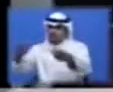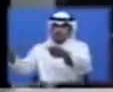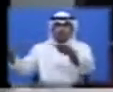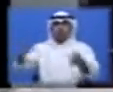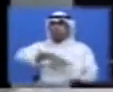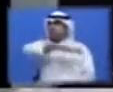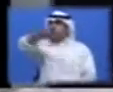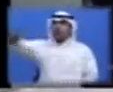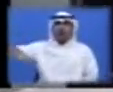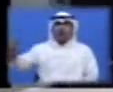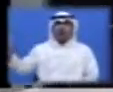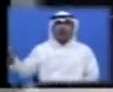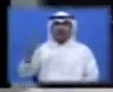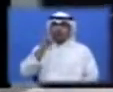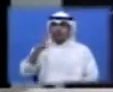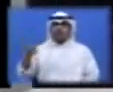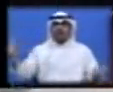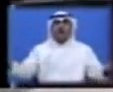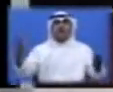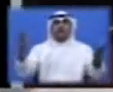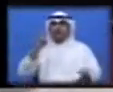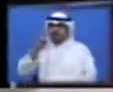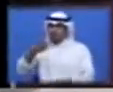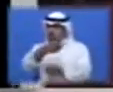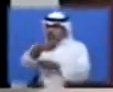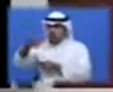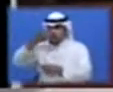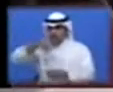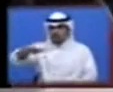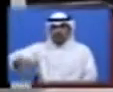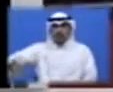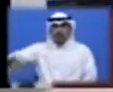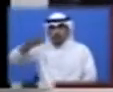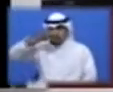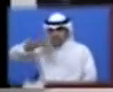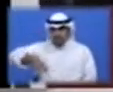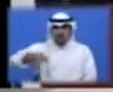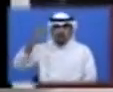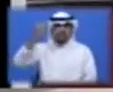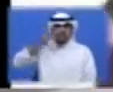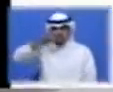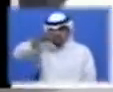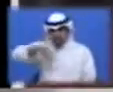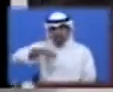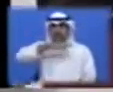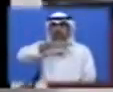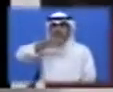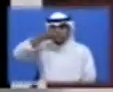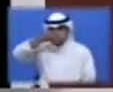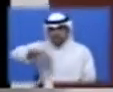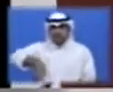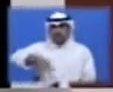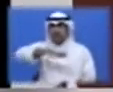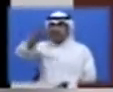بشر وحجر وشجر. معظم الشهداء من الأطفال والنساء والشيوخ وجلهم